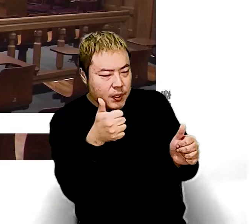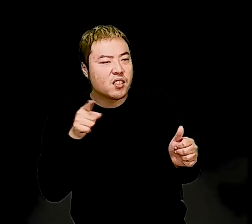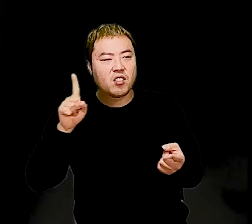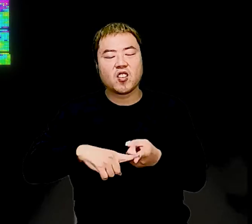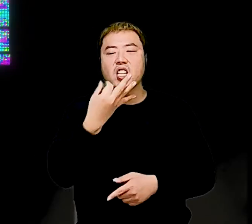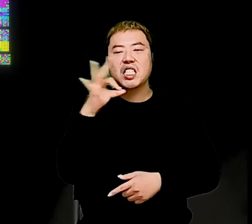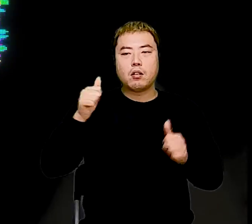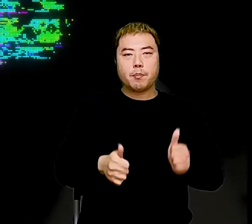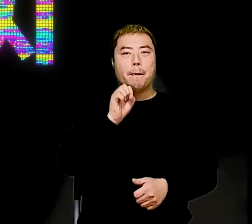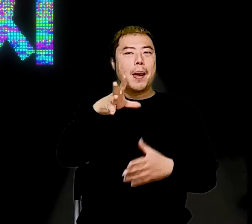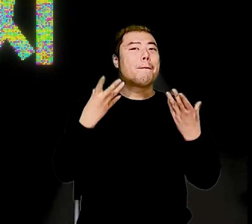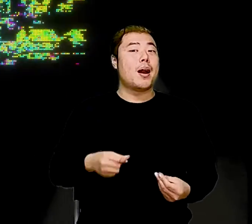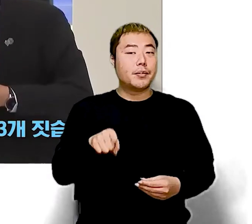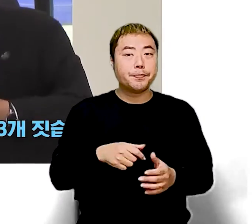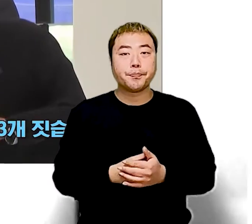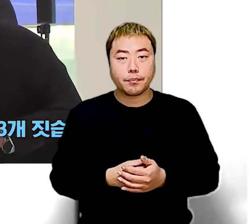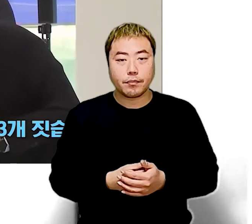인정합니다.